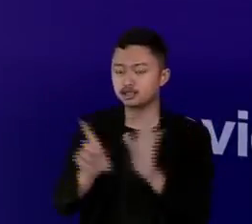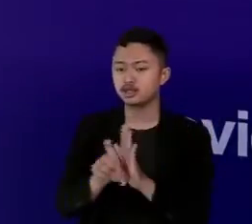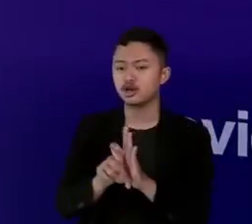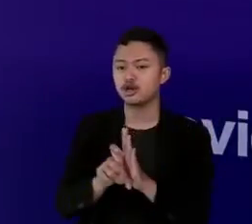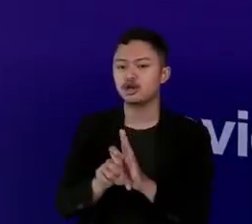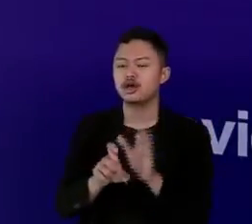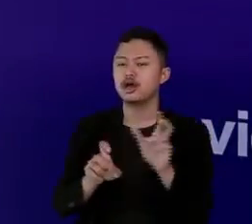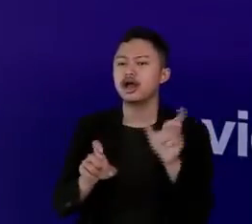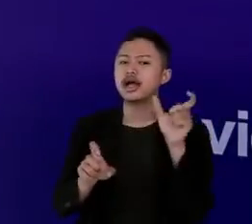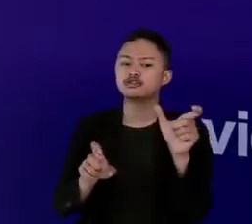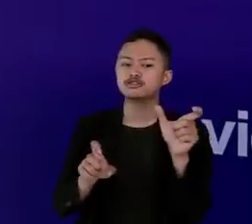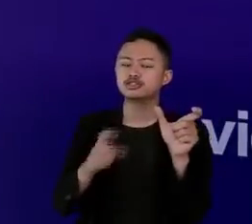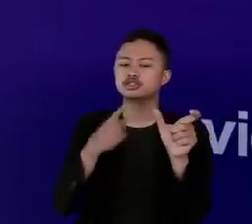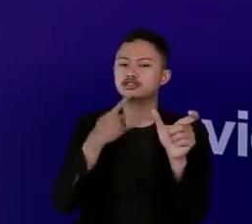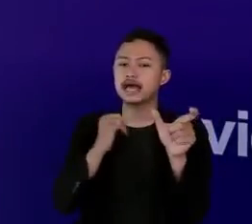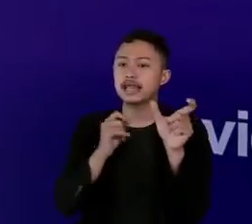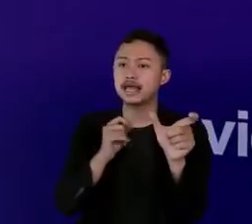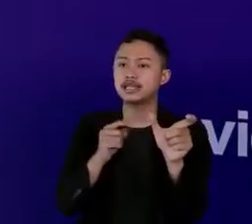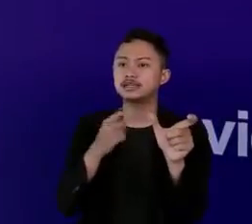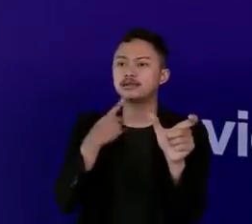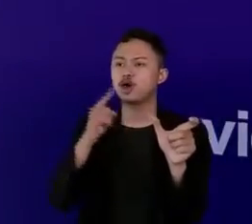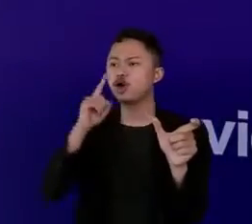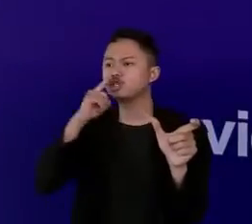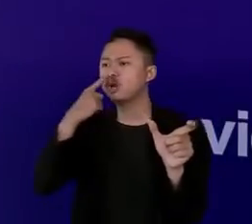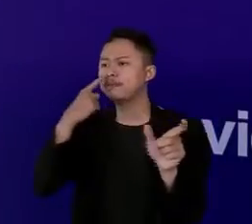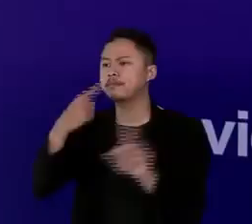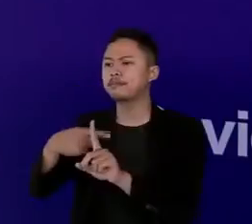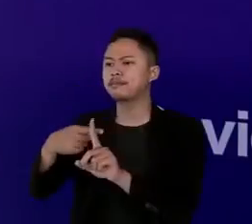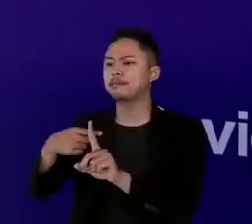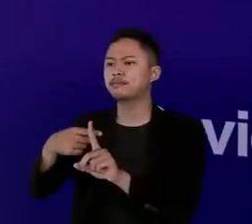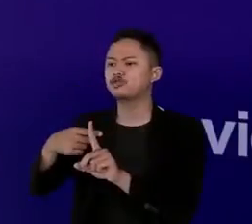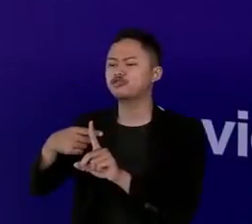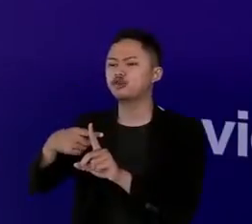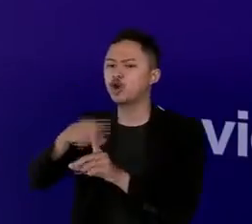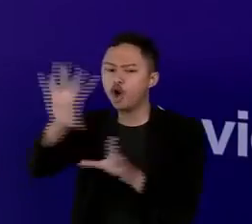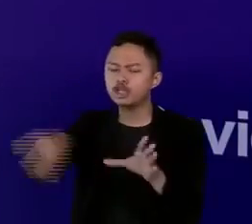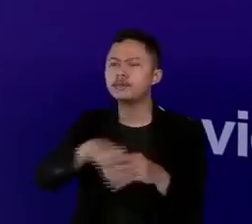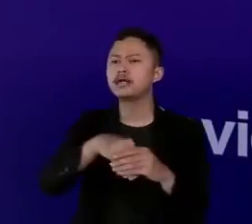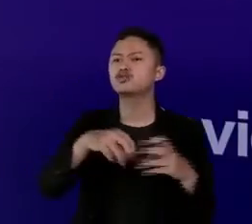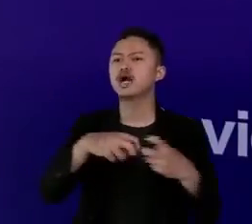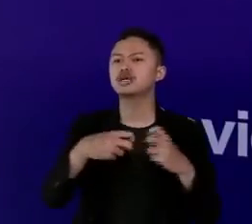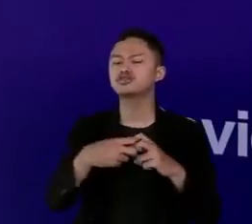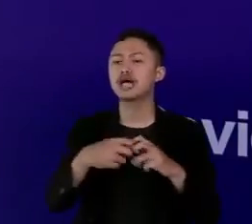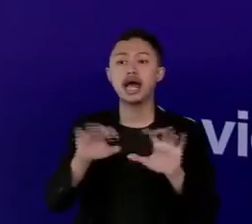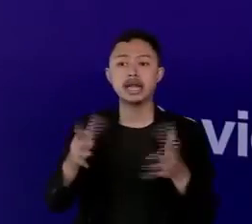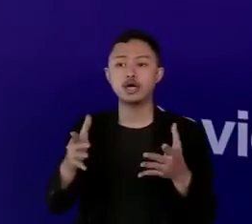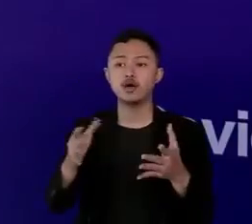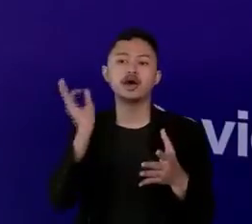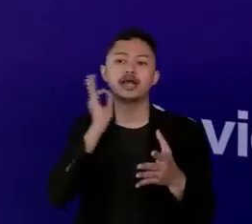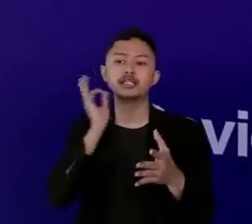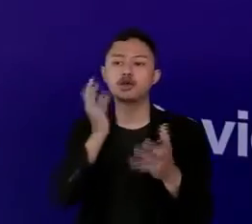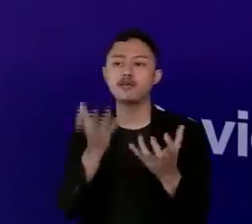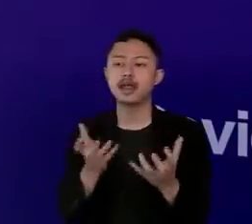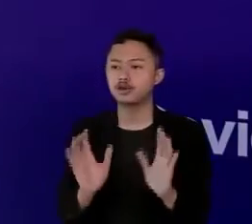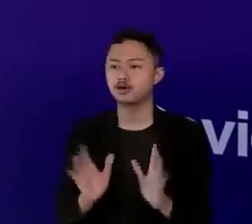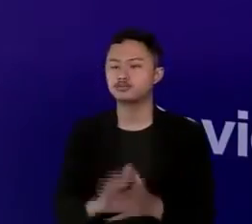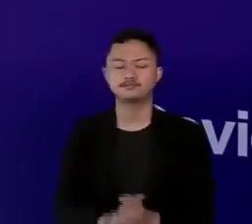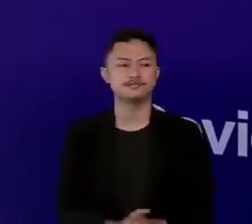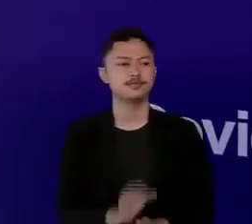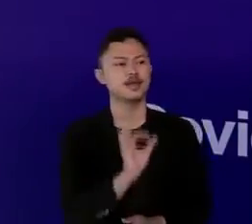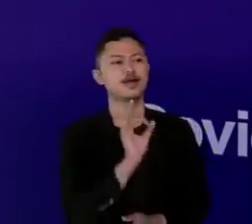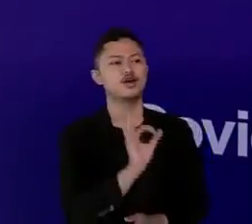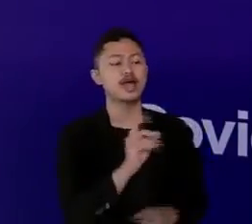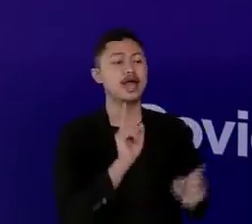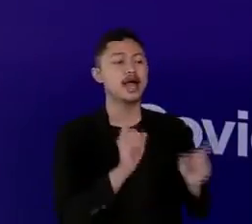yang disebut kasus jangan di Sweep positif disebut nama kasus kita atau hanya yang gejala Jadi kalau tewasnya kalau kita melakukan